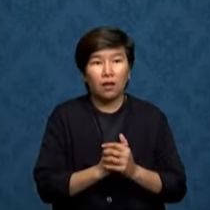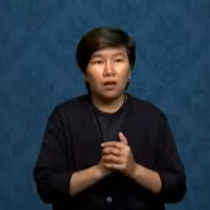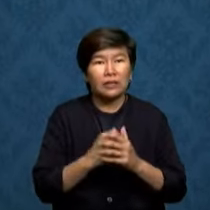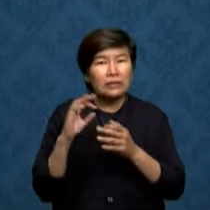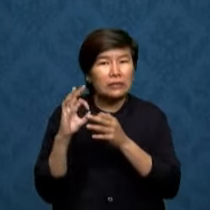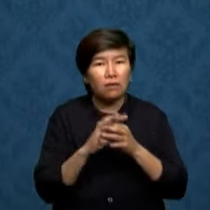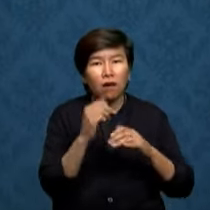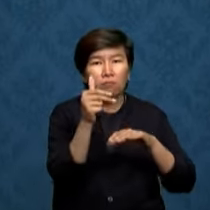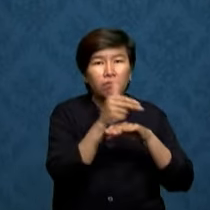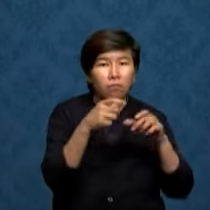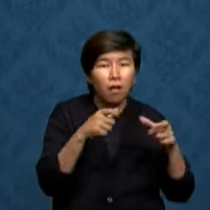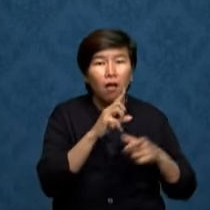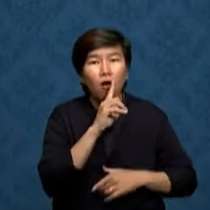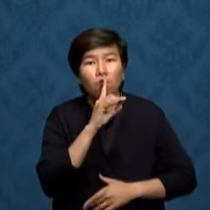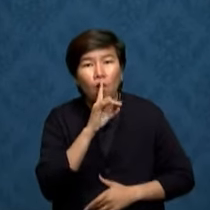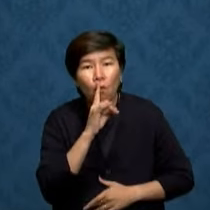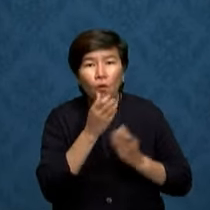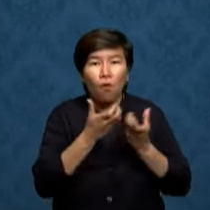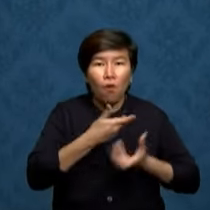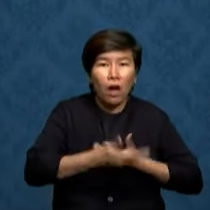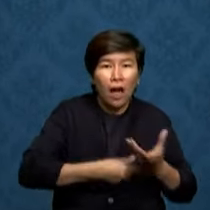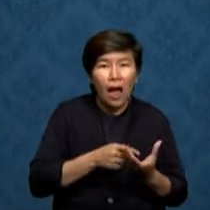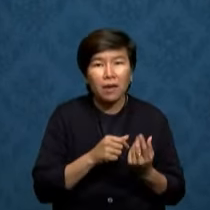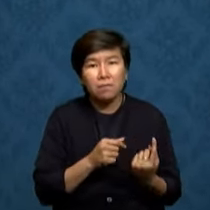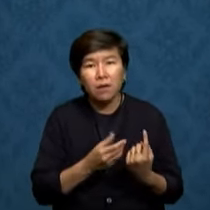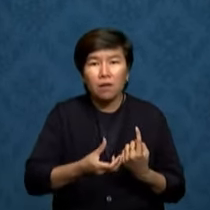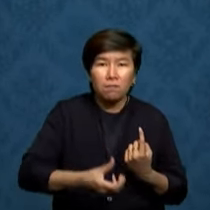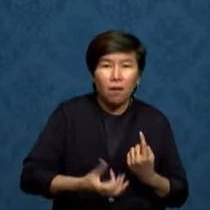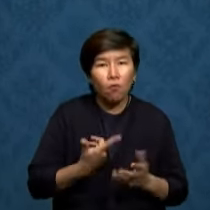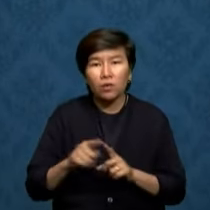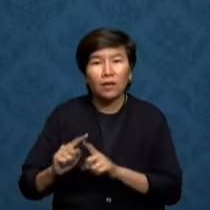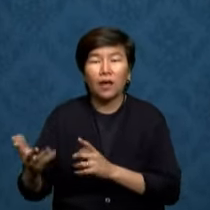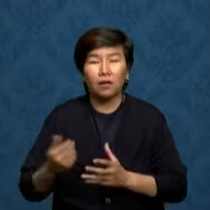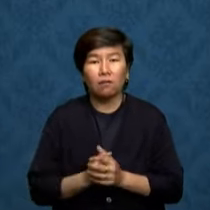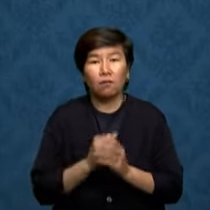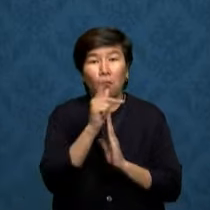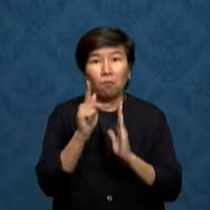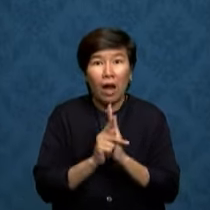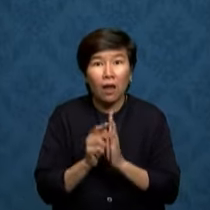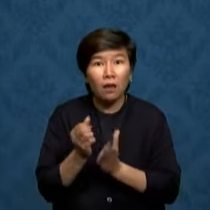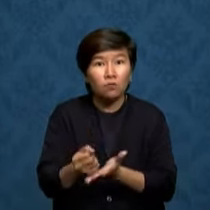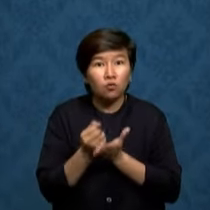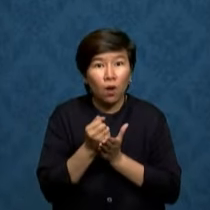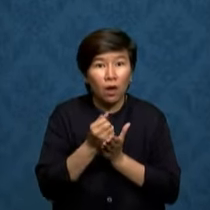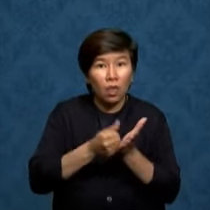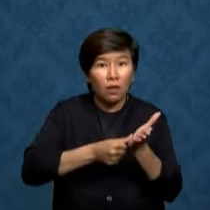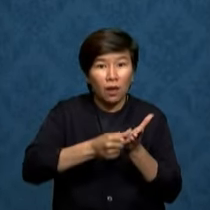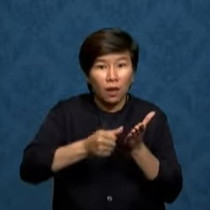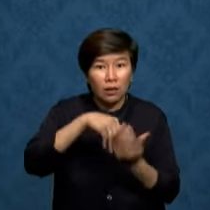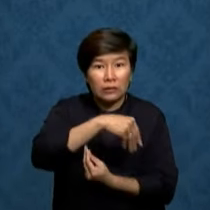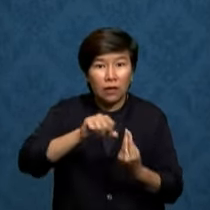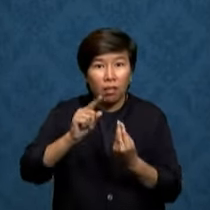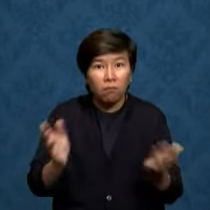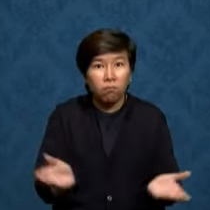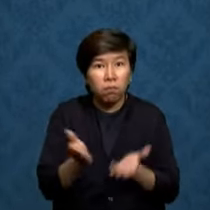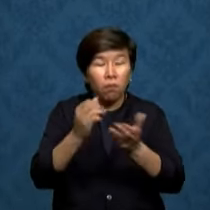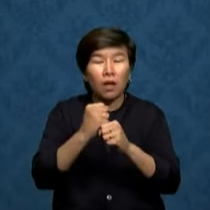เนี่ยถูกต้องตามกฎหมายจะสร้างรายได้อย่างโน้นอย่างนี้เยอะแยะมากมายเนี่ยตรงนี้ก็ผมอยากจะให้ไปมองใน